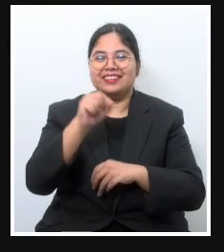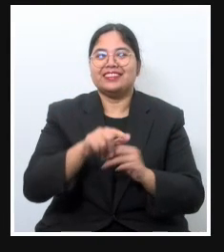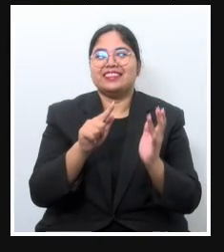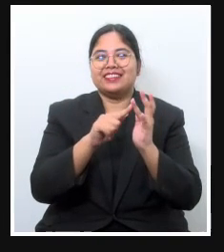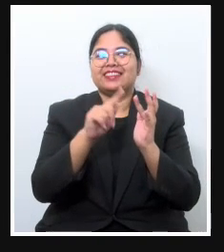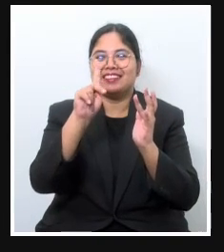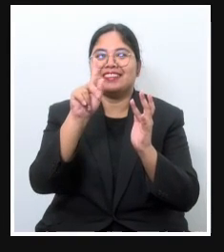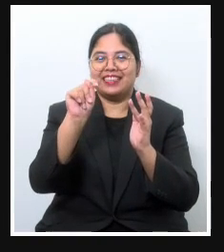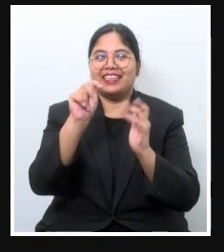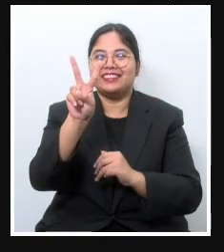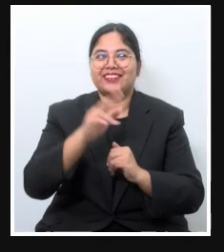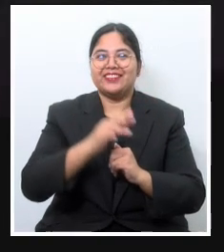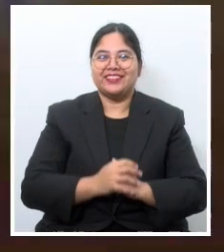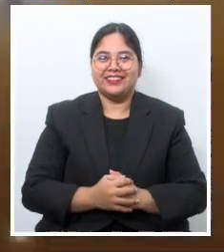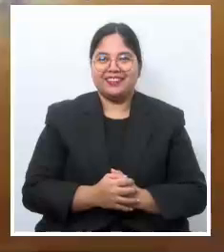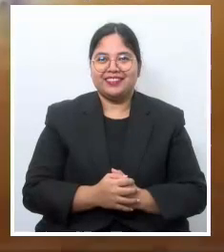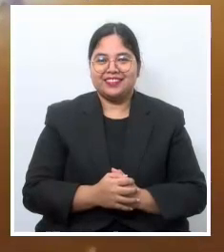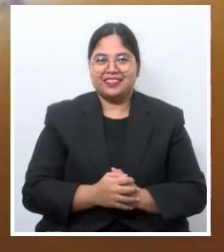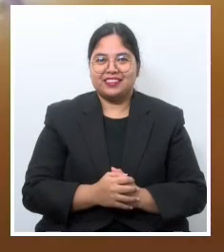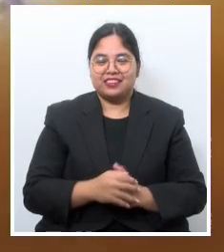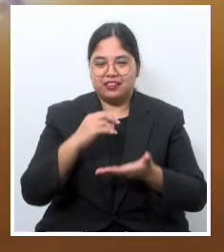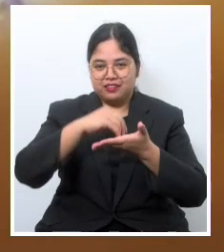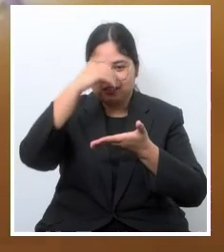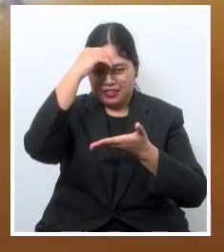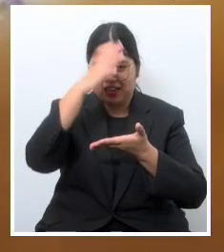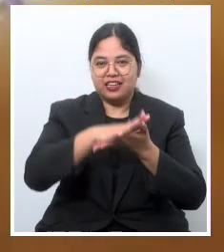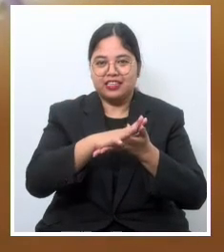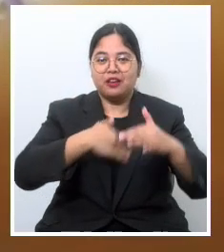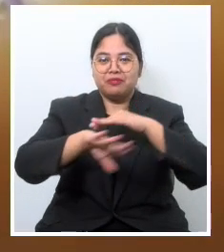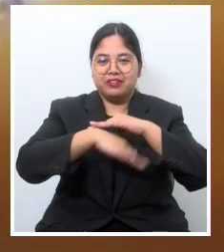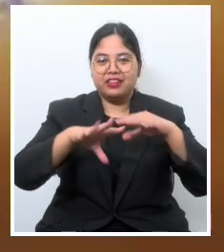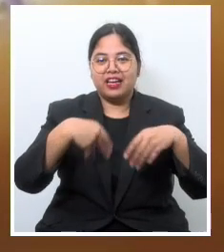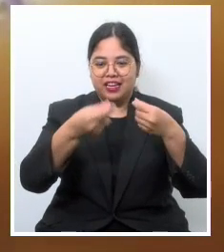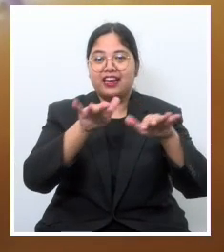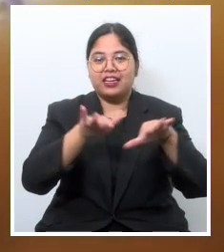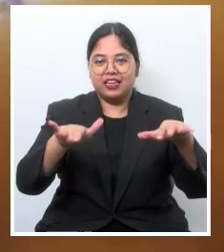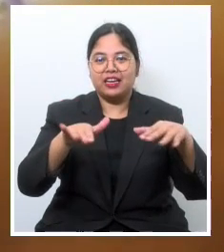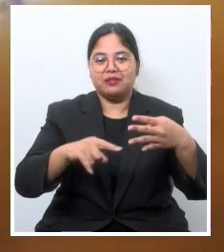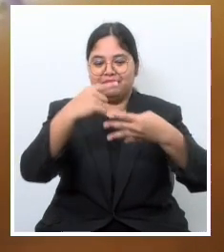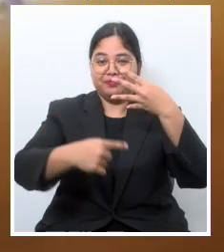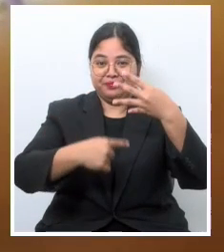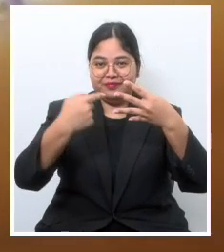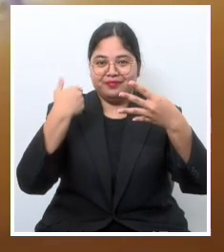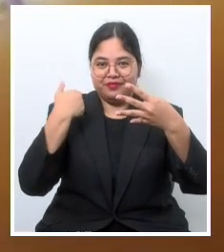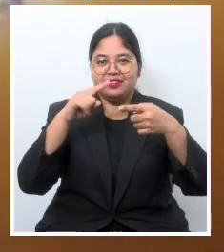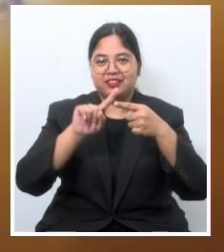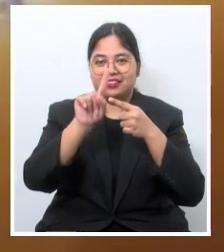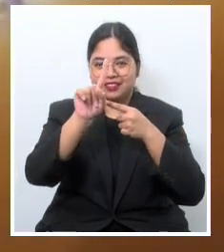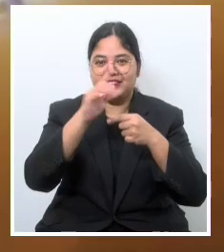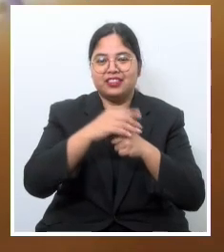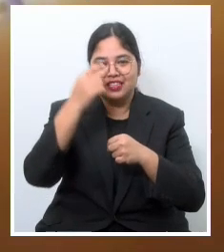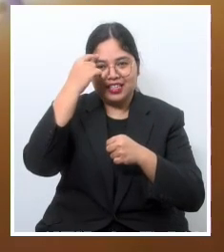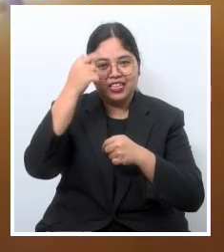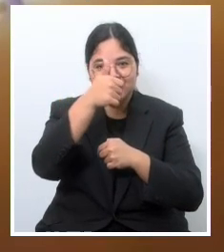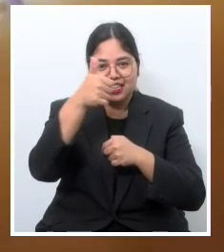เขต2การศึกษาต้องมุ่งสร้างพื้นฐานให้แก่ผู้เรียน 4ด้าน 1มีทัศนคติที่ถูกต้อง